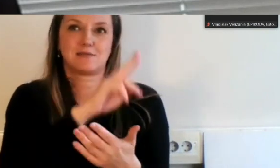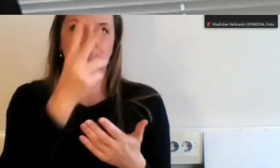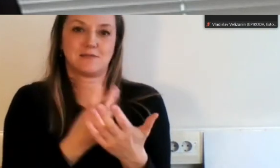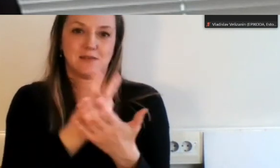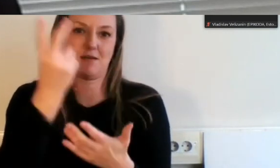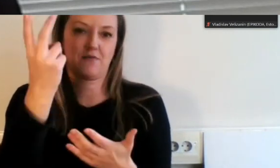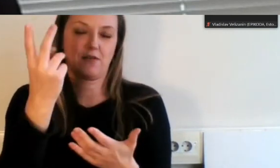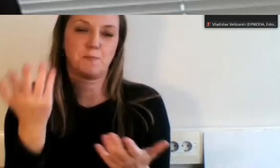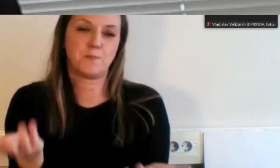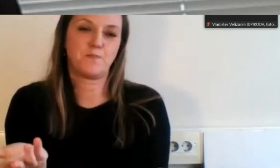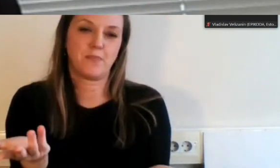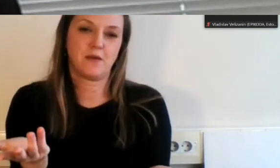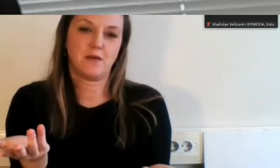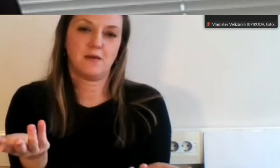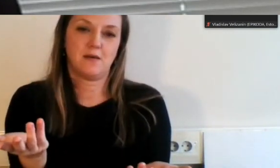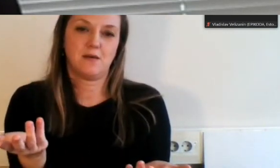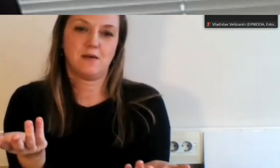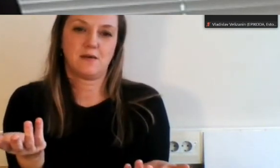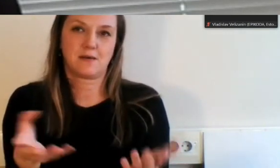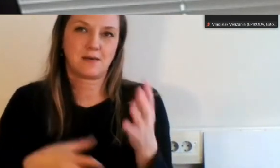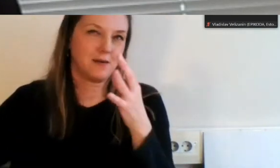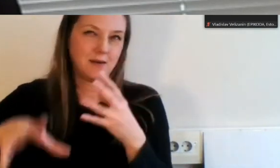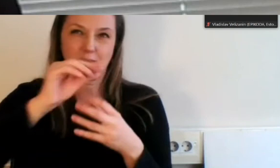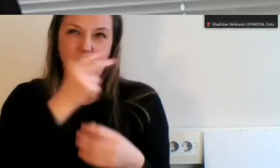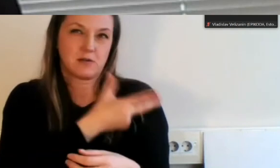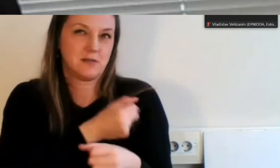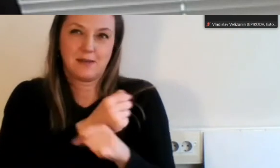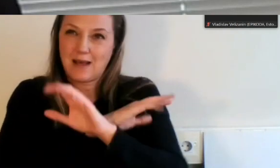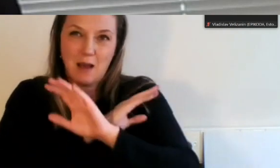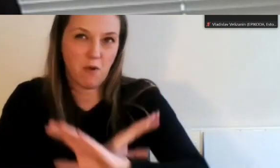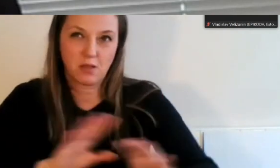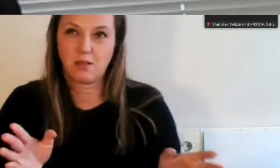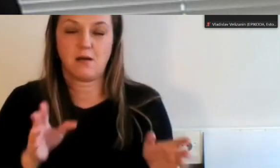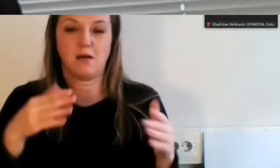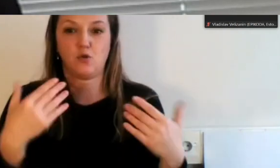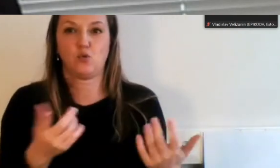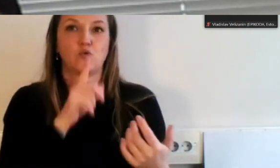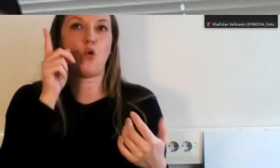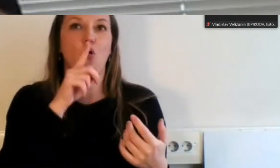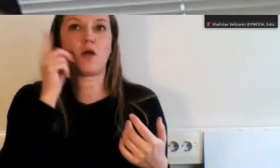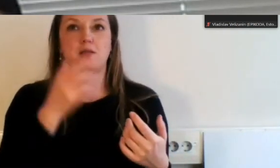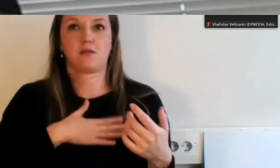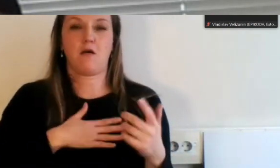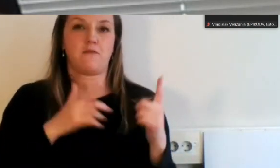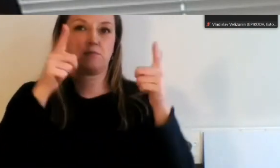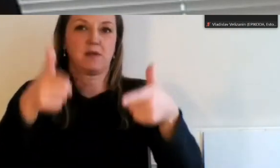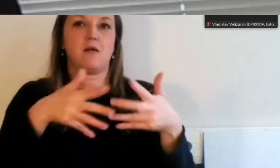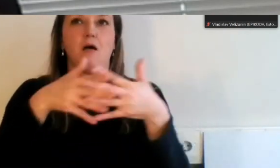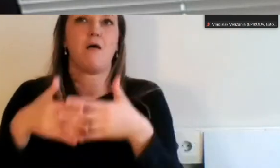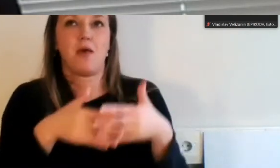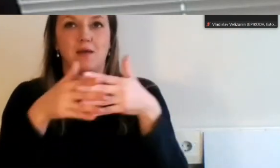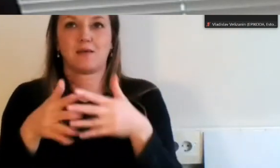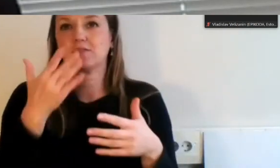näitama juba siis, kui viirus hingamisteedes alles paljuneb ja pole veel haigestumist tekkinud ja ta võib jääda